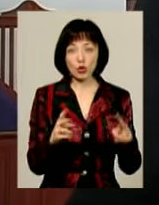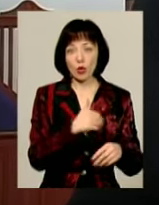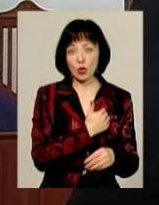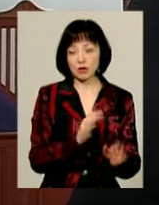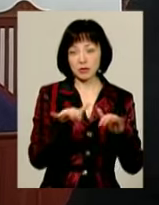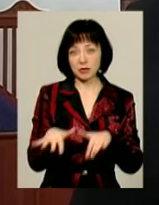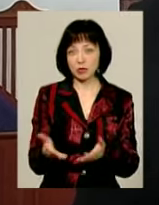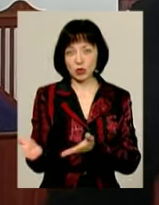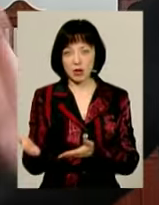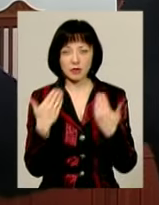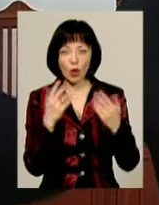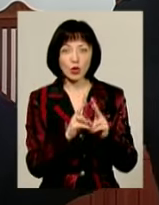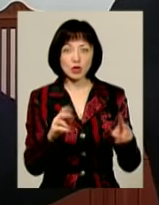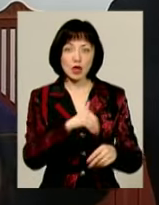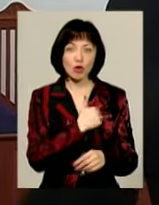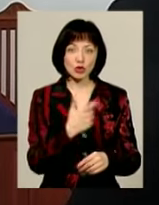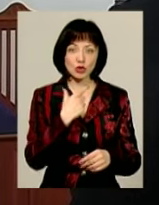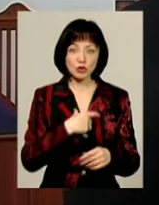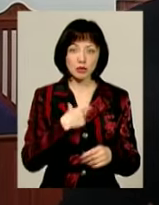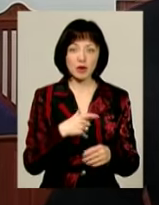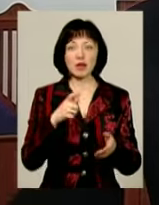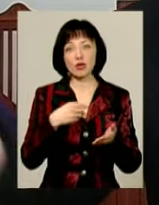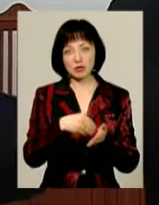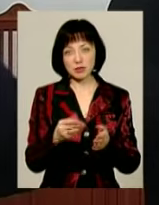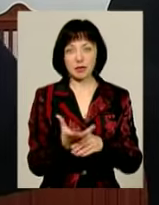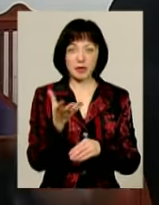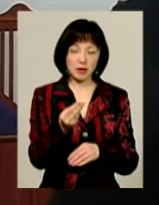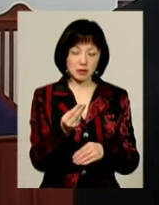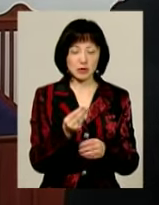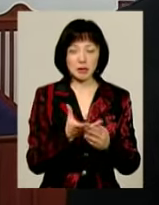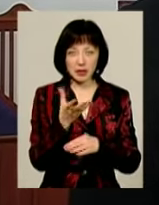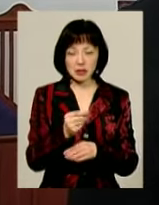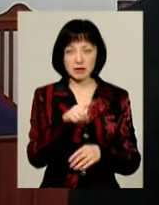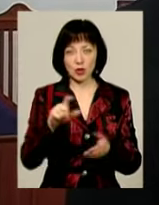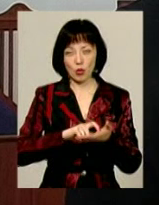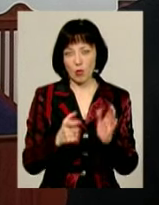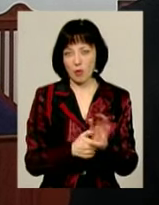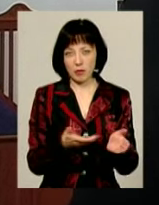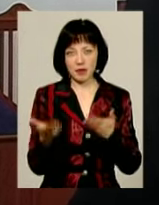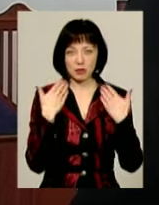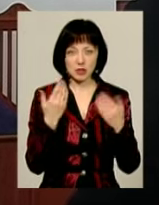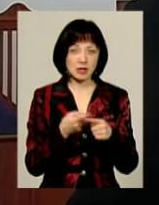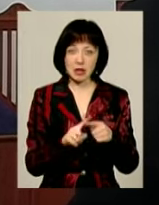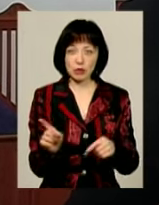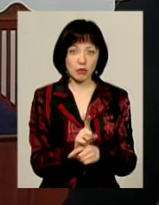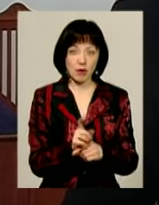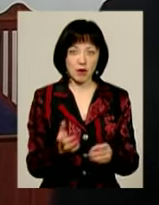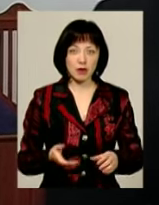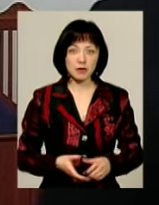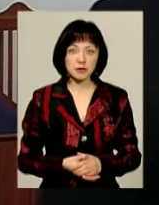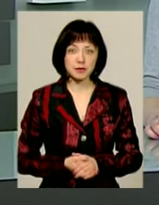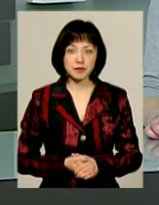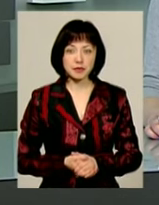відпочивати собі біля пляжу, відпочиває. Хто захоче собі в базі, ну, відповідно, це буде плата, заплатив собі за номер. І це ж цілком нормально.